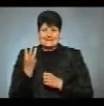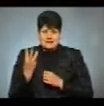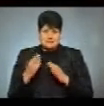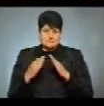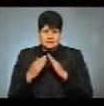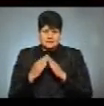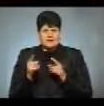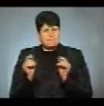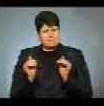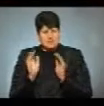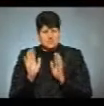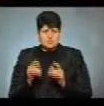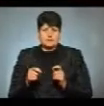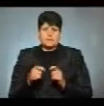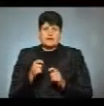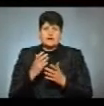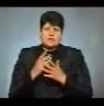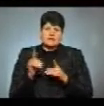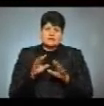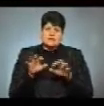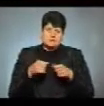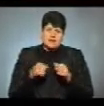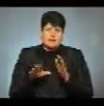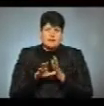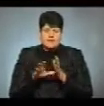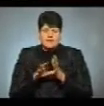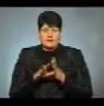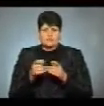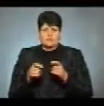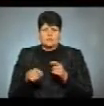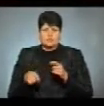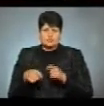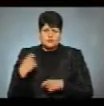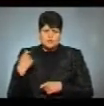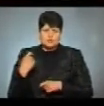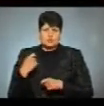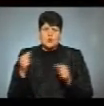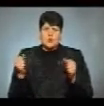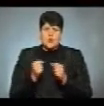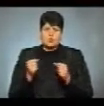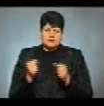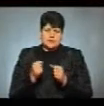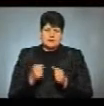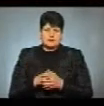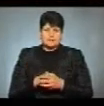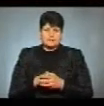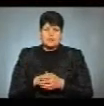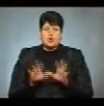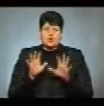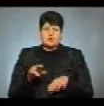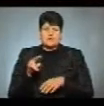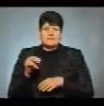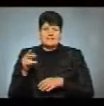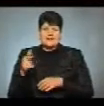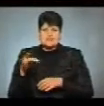вже менші пошкодження. Є, що позабирали, і електроінвентарі пошкоджено, і холодильники. Голова Підгаєцької